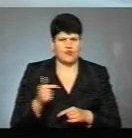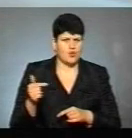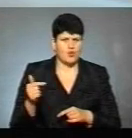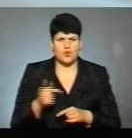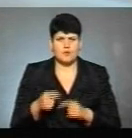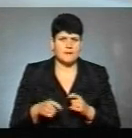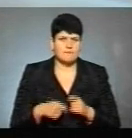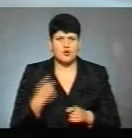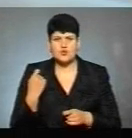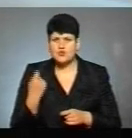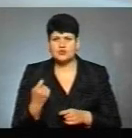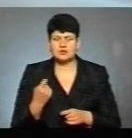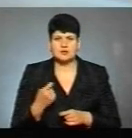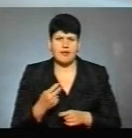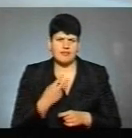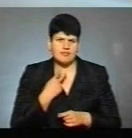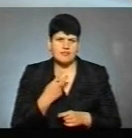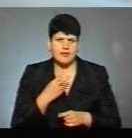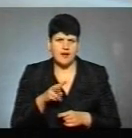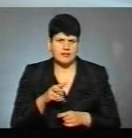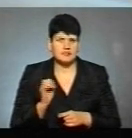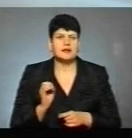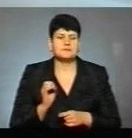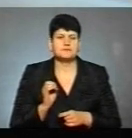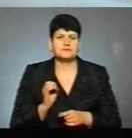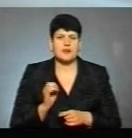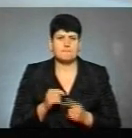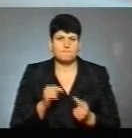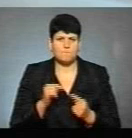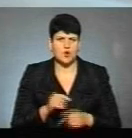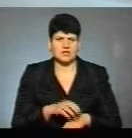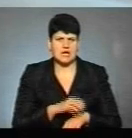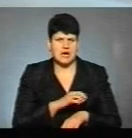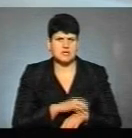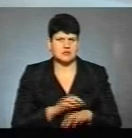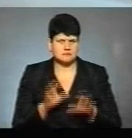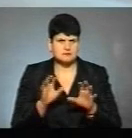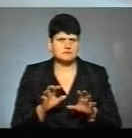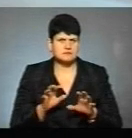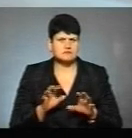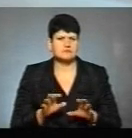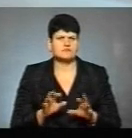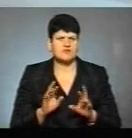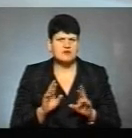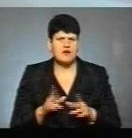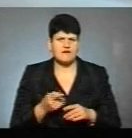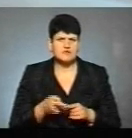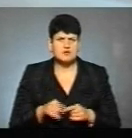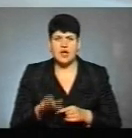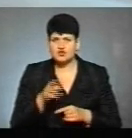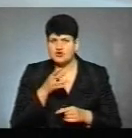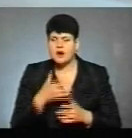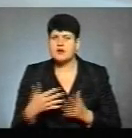таке порушення, нагле порушення проти радянської законності. Як то такий час, от таким,